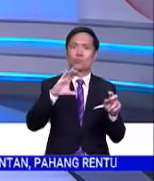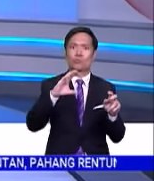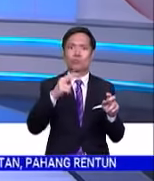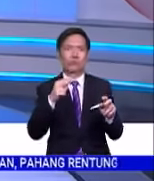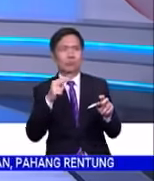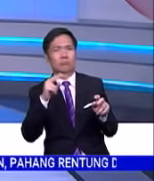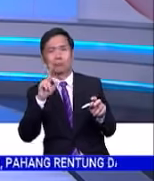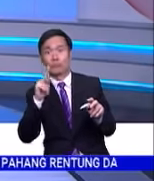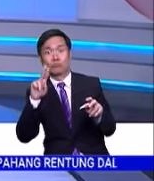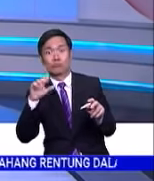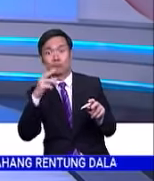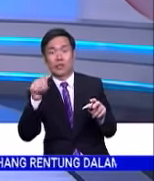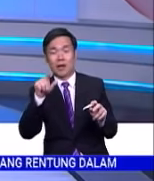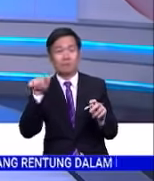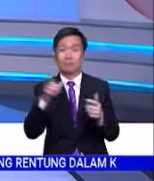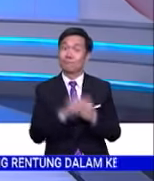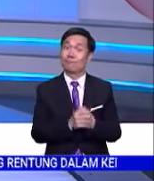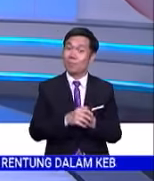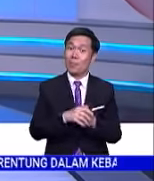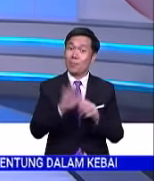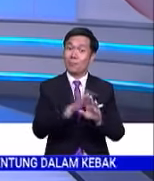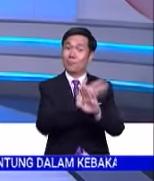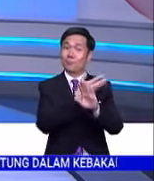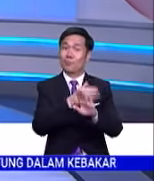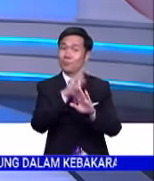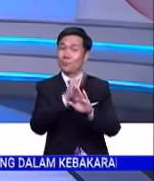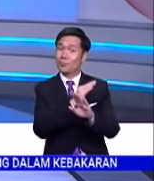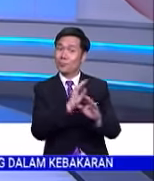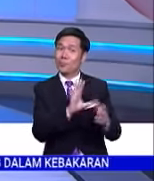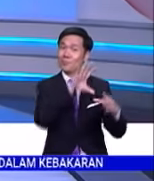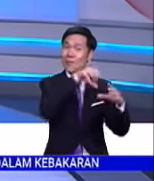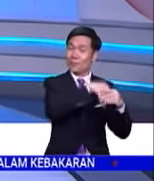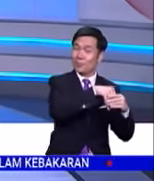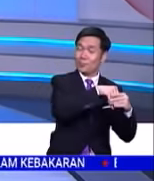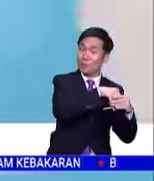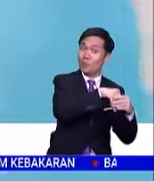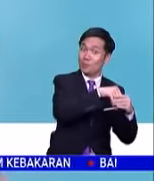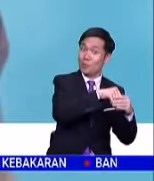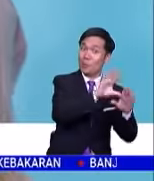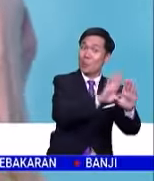popular, malah menjadi runut bunyi bagi sebuah drama.